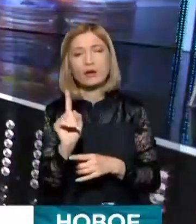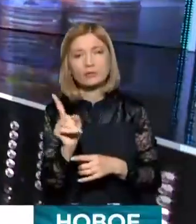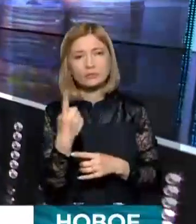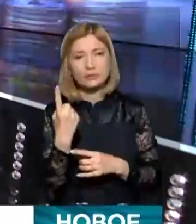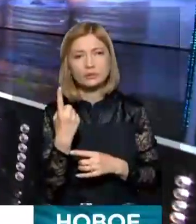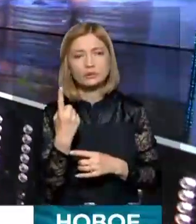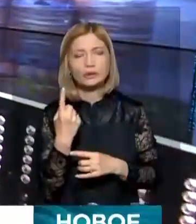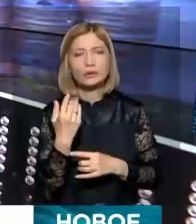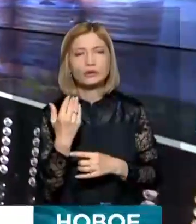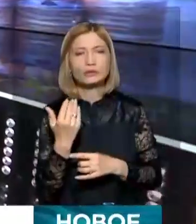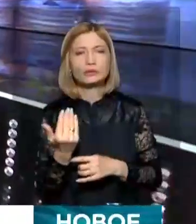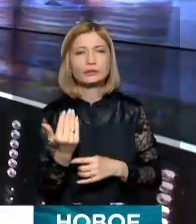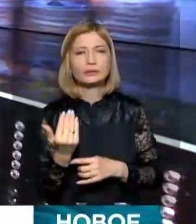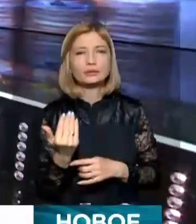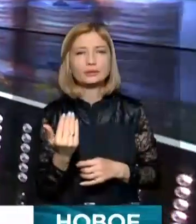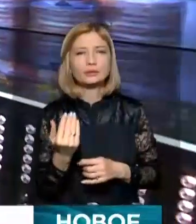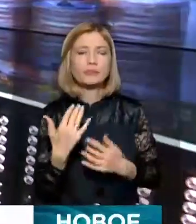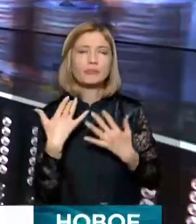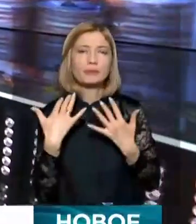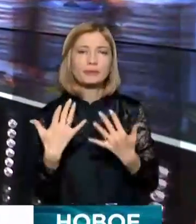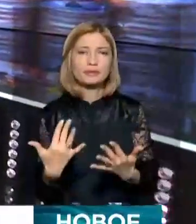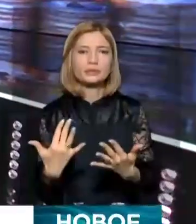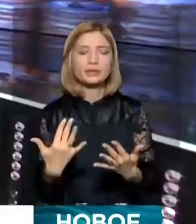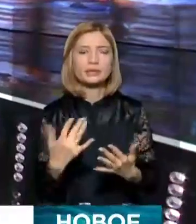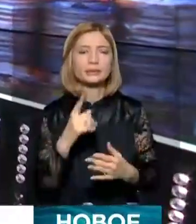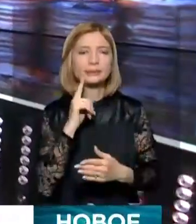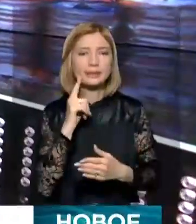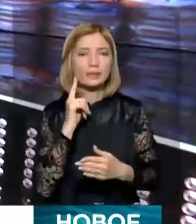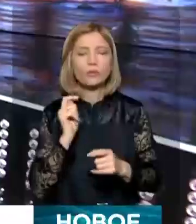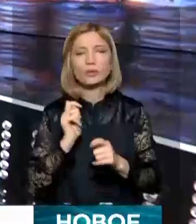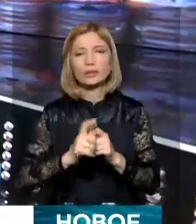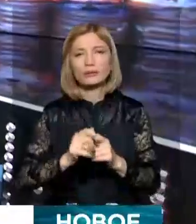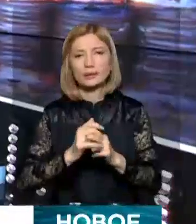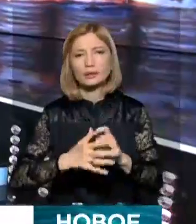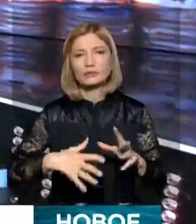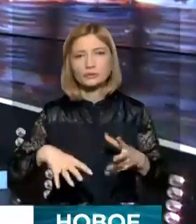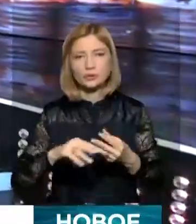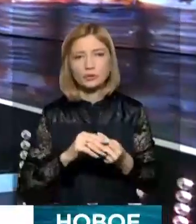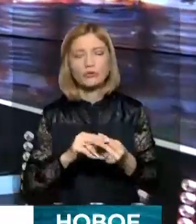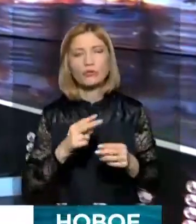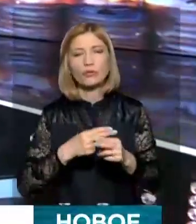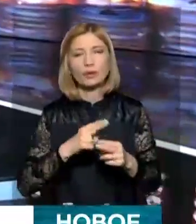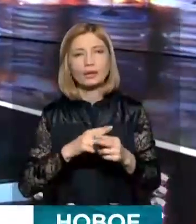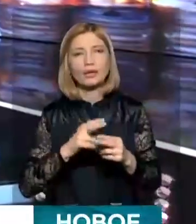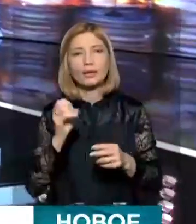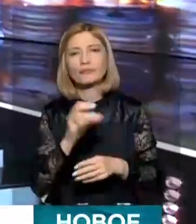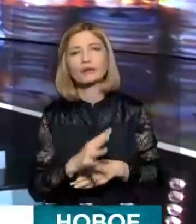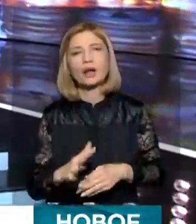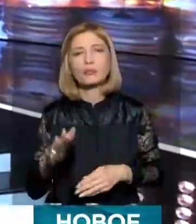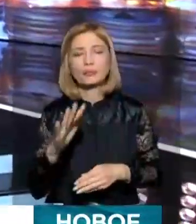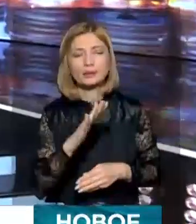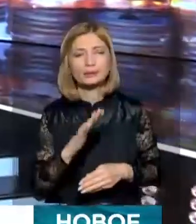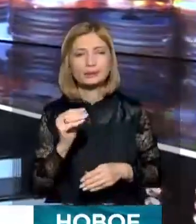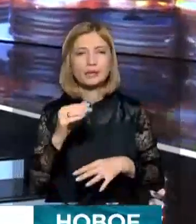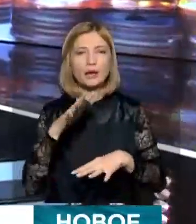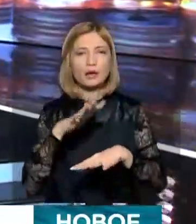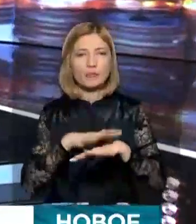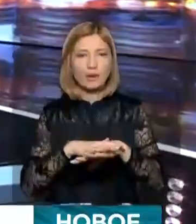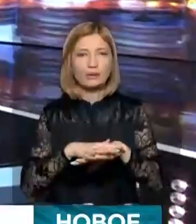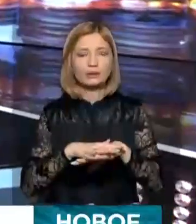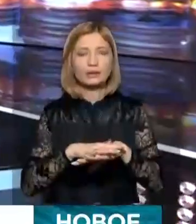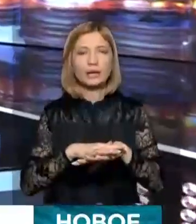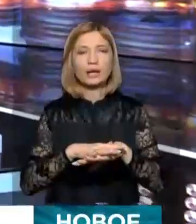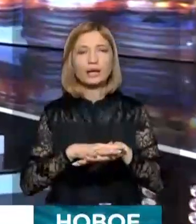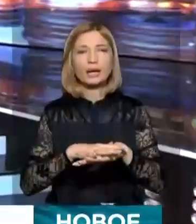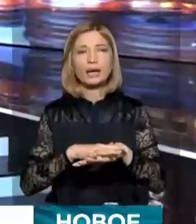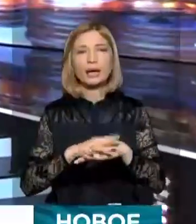сказал, в привлечении зеленых инвестиций в стране. Европейский банк реконструкции и